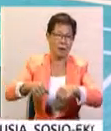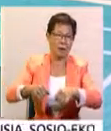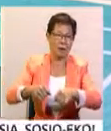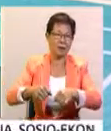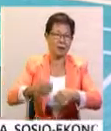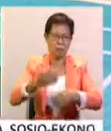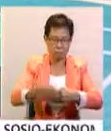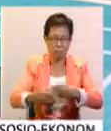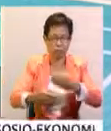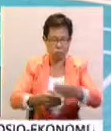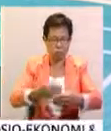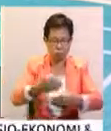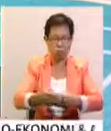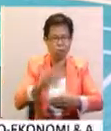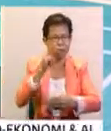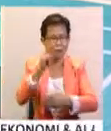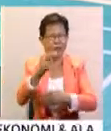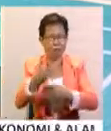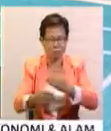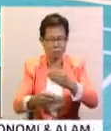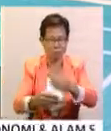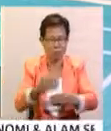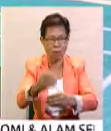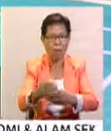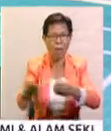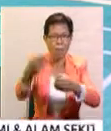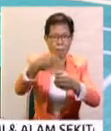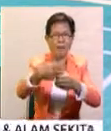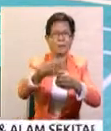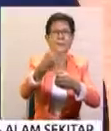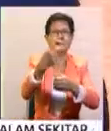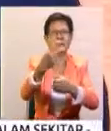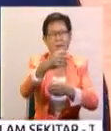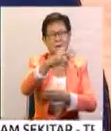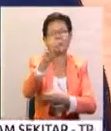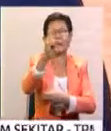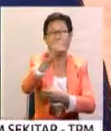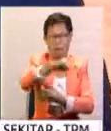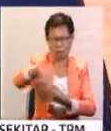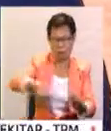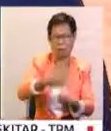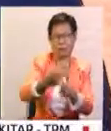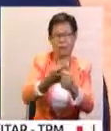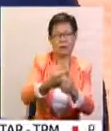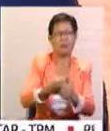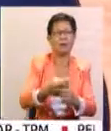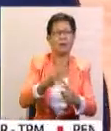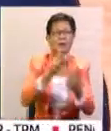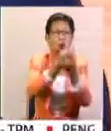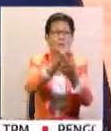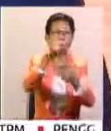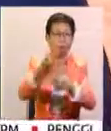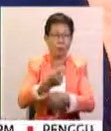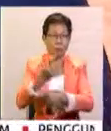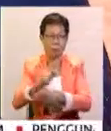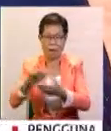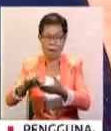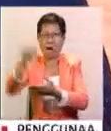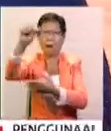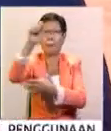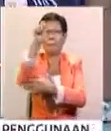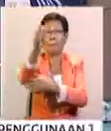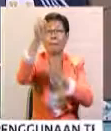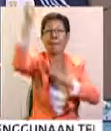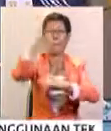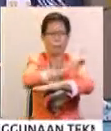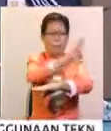step by step lah tengok untuk nak masuk untuk second round dulu lah. Beliau ditemui menjalani latihan di Akademi Badminton